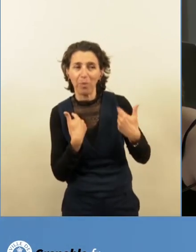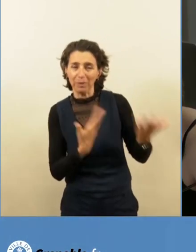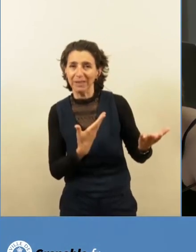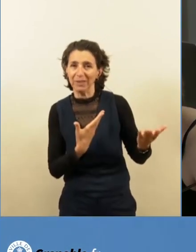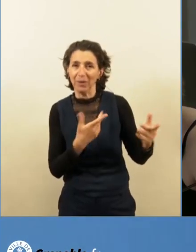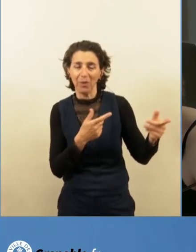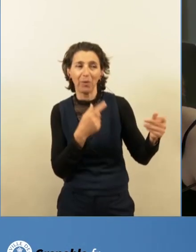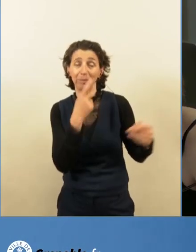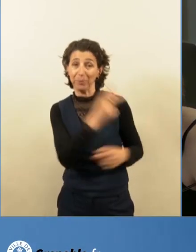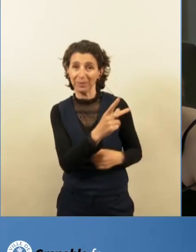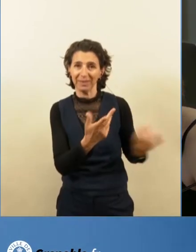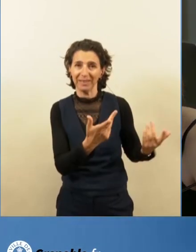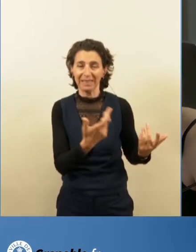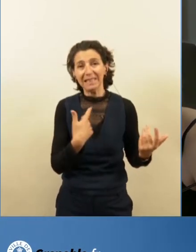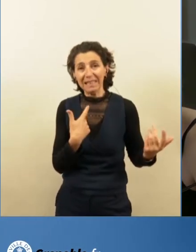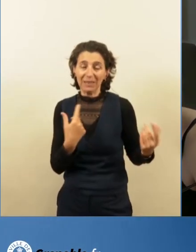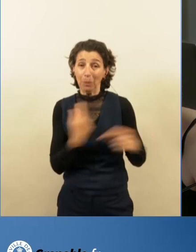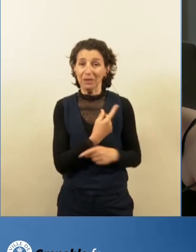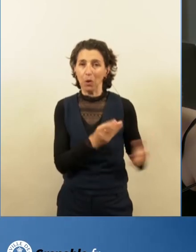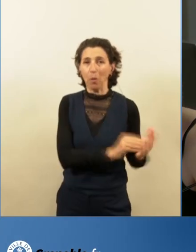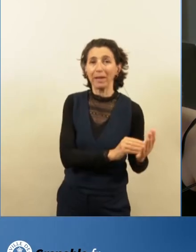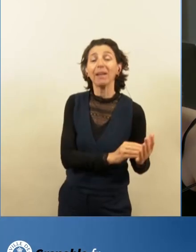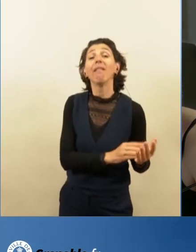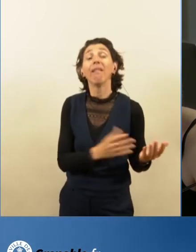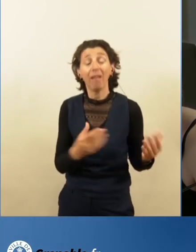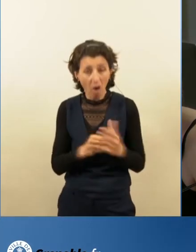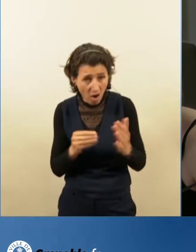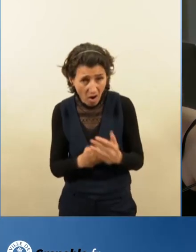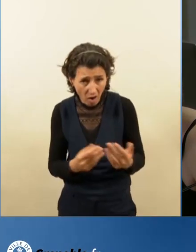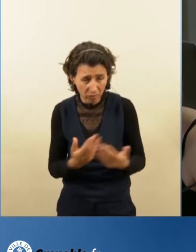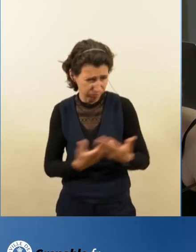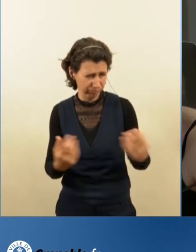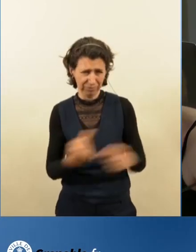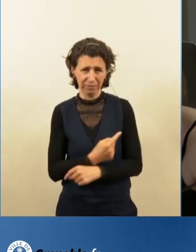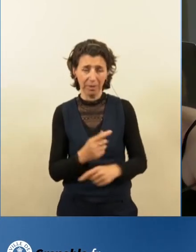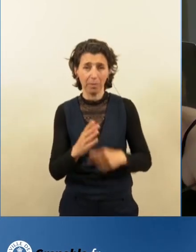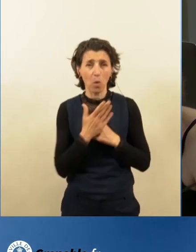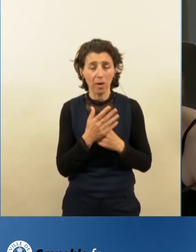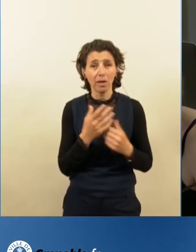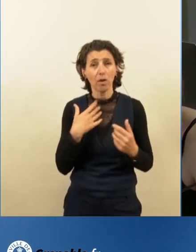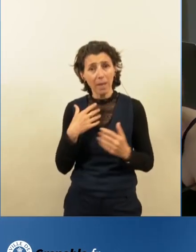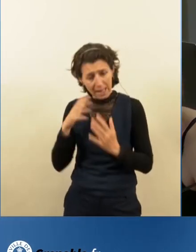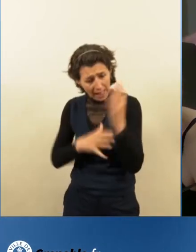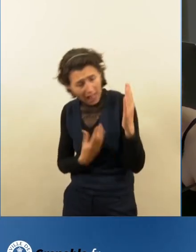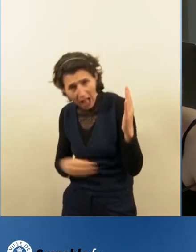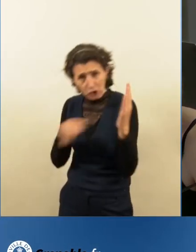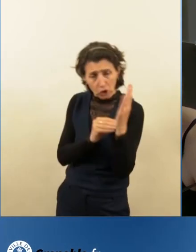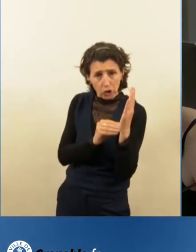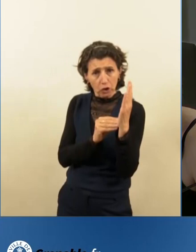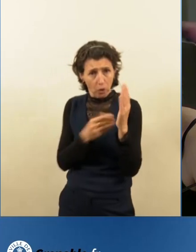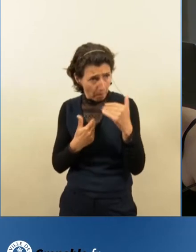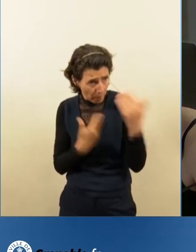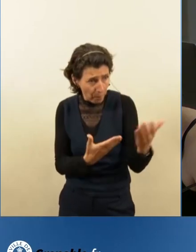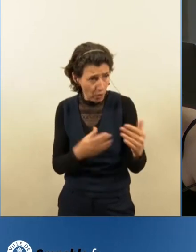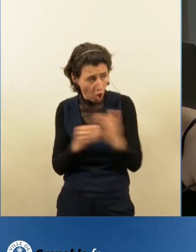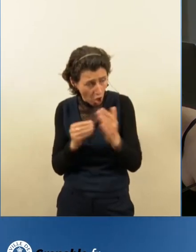encore on vous propose des mesures pour aller plus loin et apporter dans un texte vous refusez de le voter parce que ça n'est pas